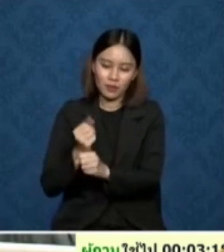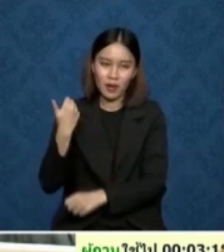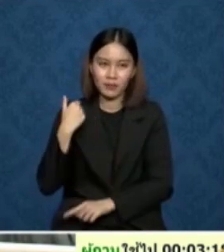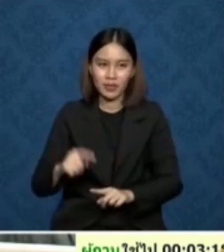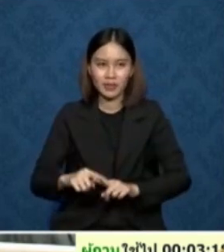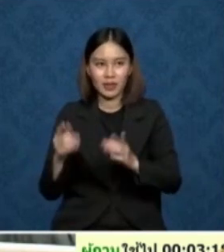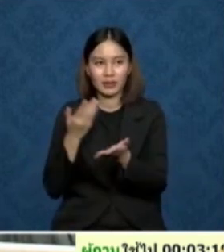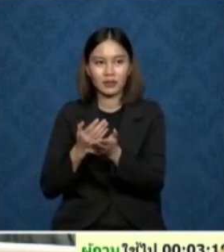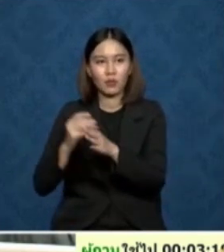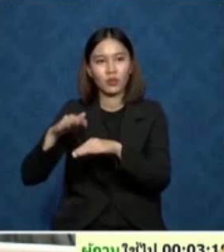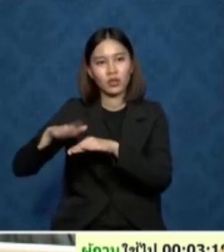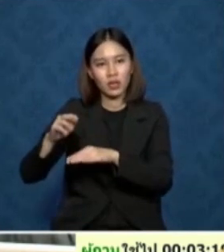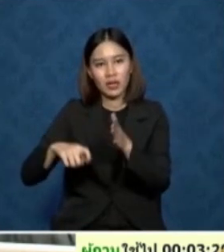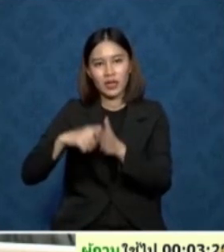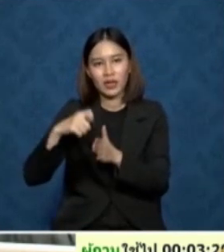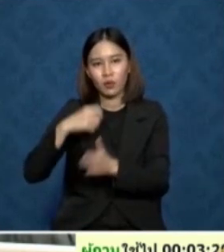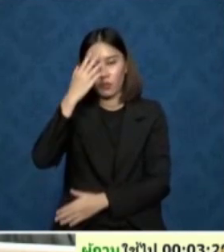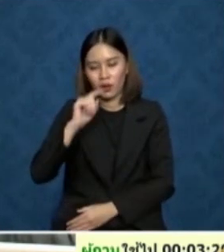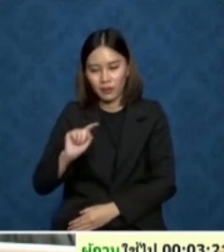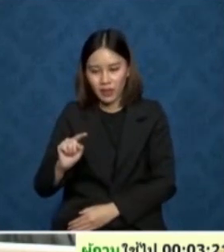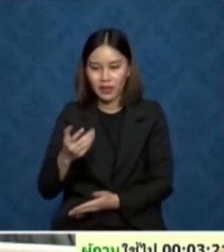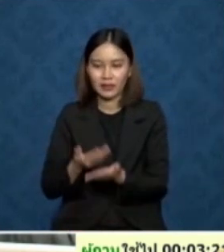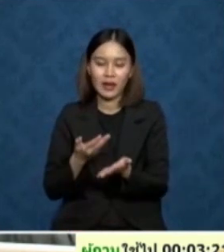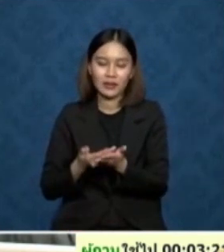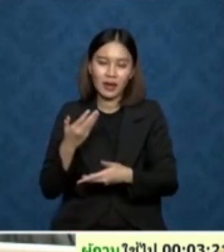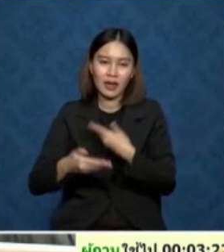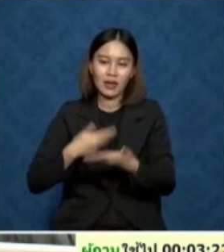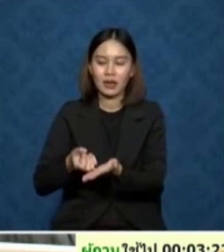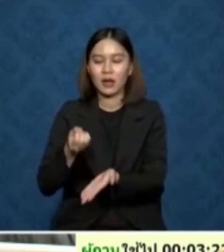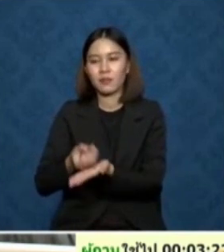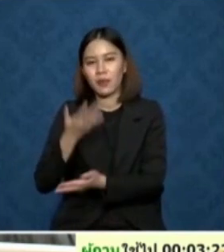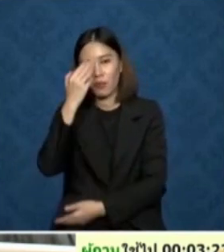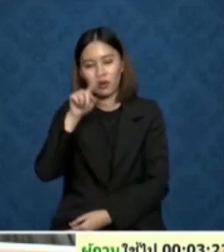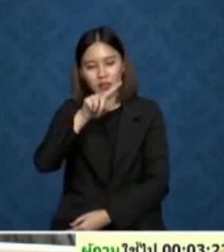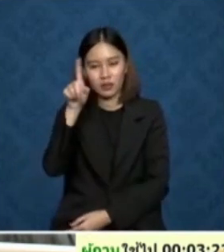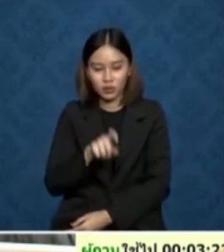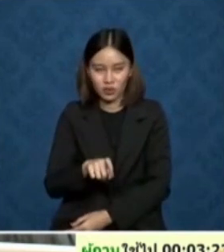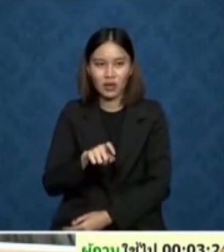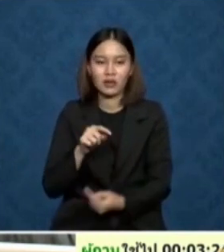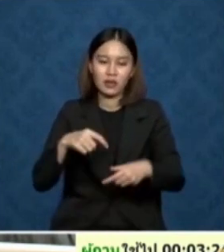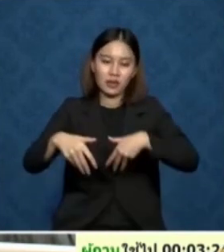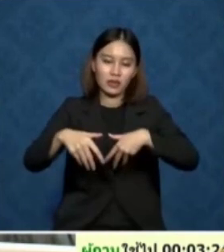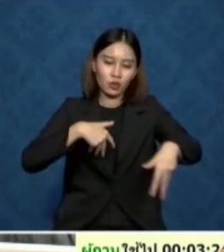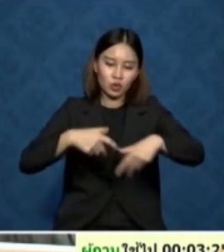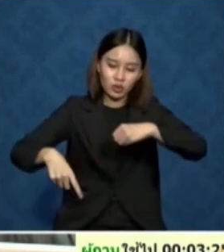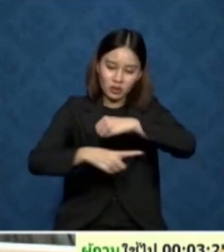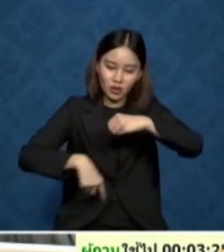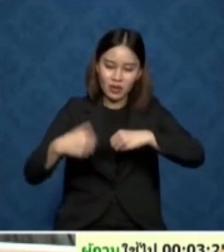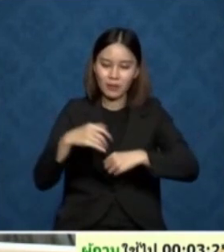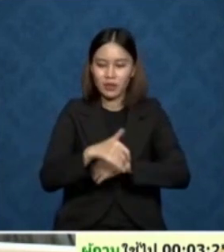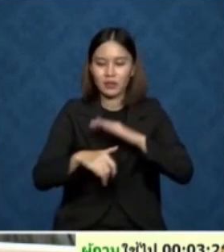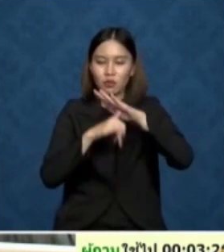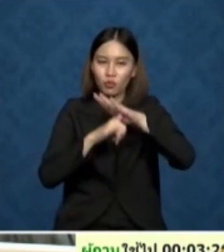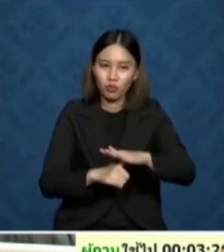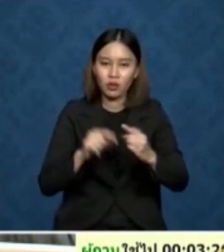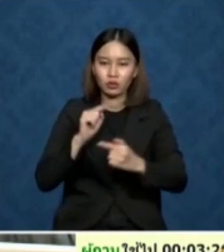จากส่นของต้นทุนแล้วสะเหต PAที่ทำใหส่วนของละคามากเช่นนี้เกิดเป็คำถามชาวนาบางส่วนถูกเอารัเอา